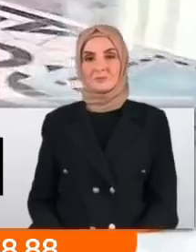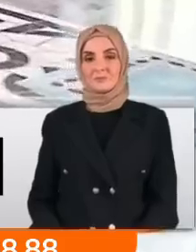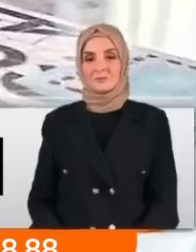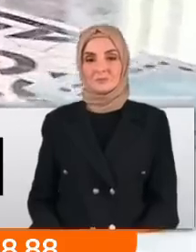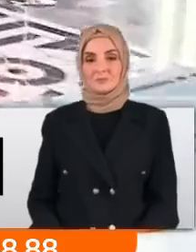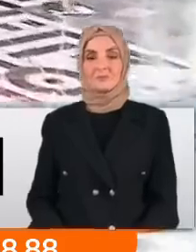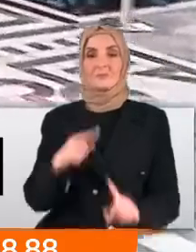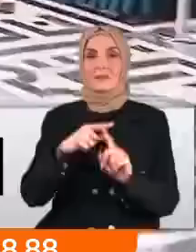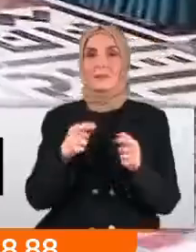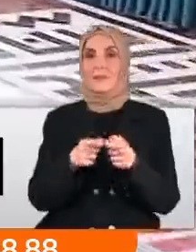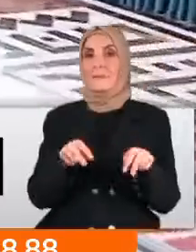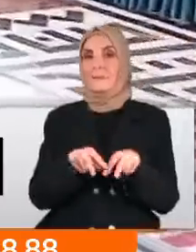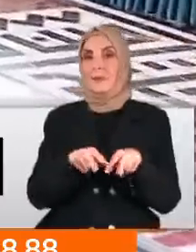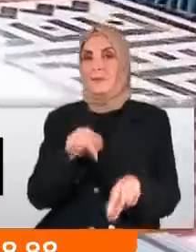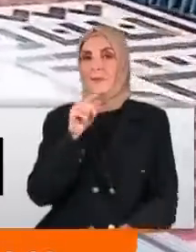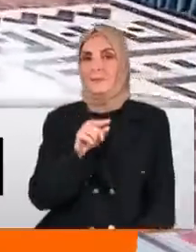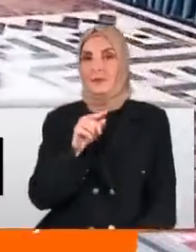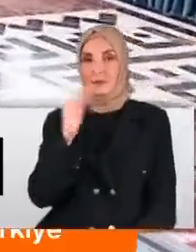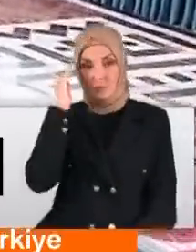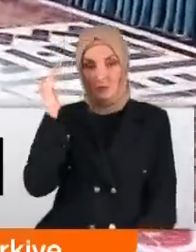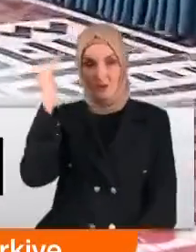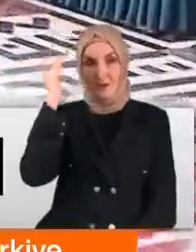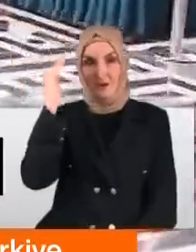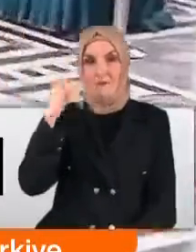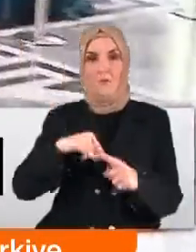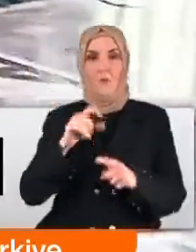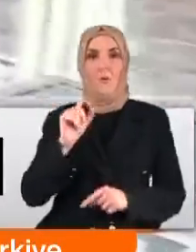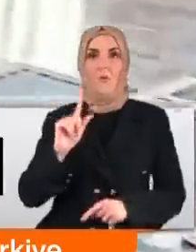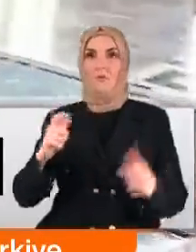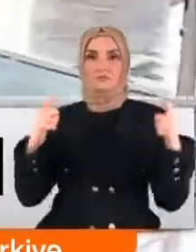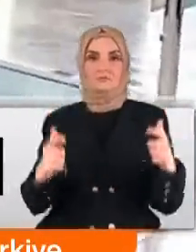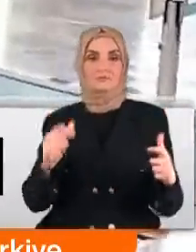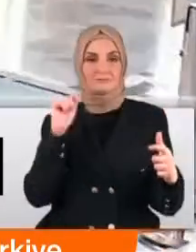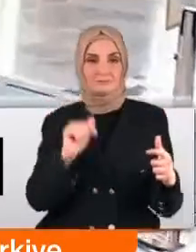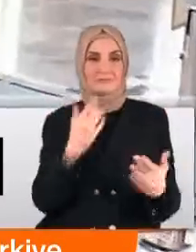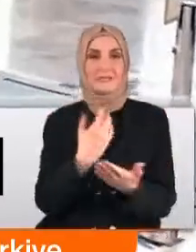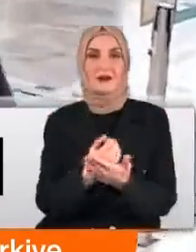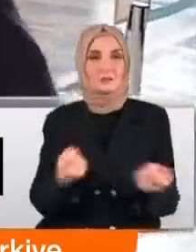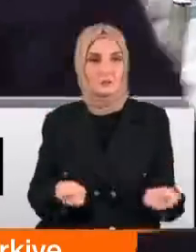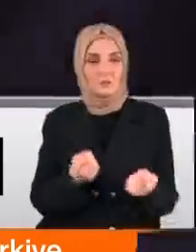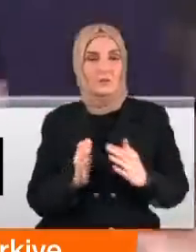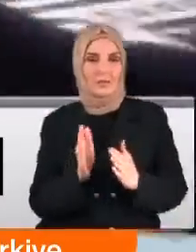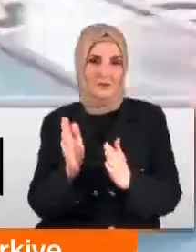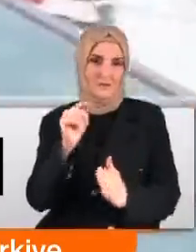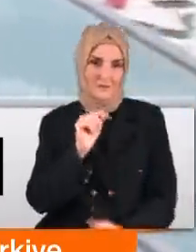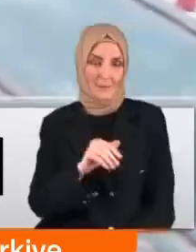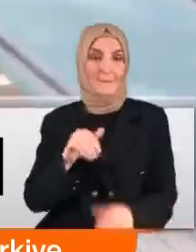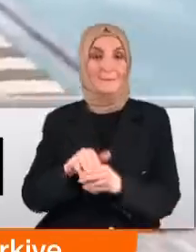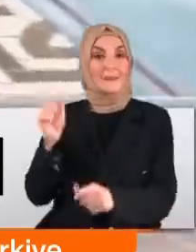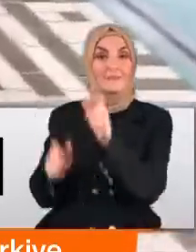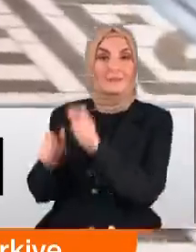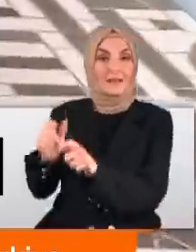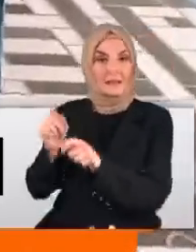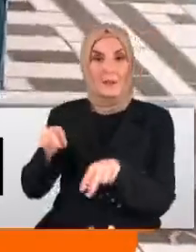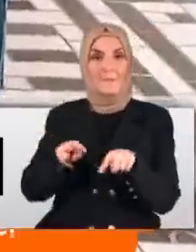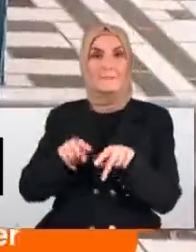Türkiye Büyük Millet Meclisi şeref holünde milletvekillerinin kayıt mesaisi sürüyor. Mazbatasını alan vekiller daha sonra bu noktaya geliyor